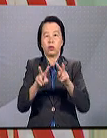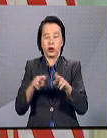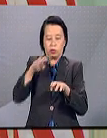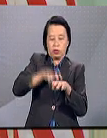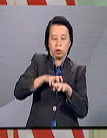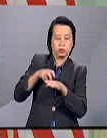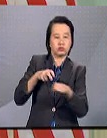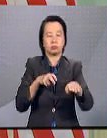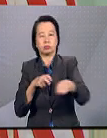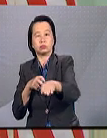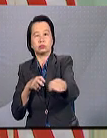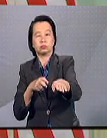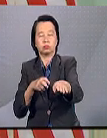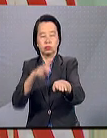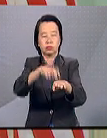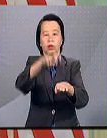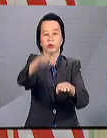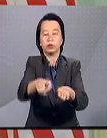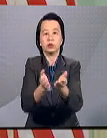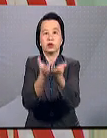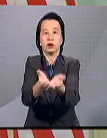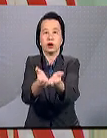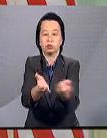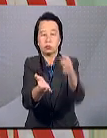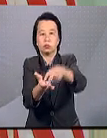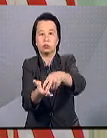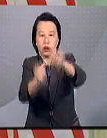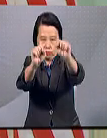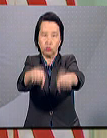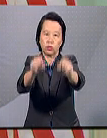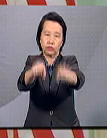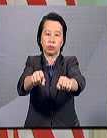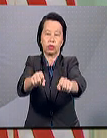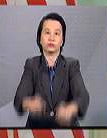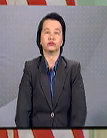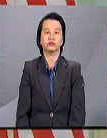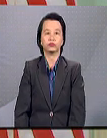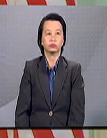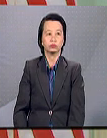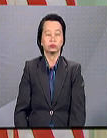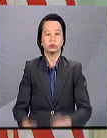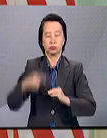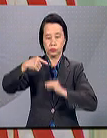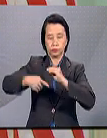buat laluan saja negara kita. Itu tidak ada halangan, dah lama kita benarkan. Daripada mengenai